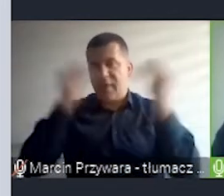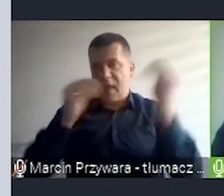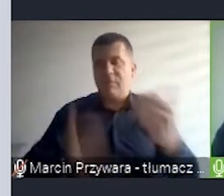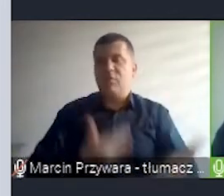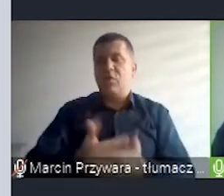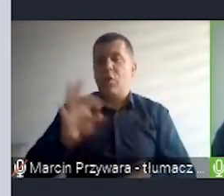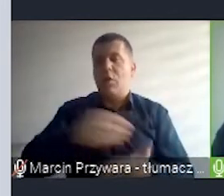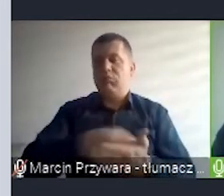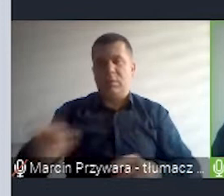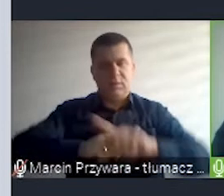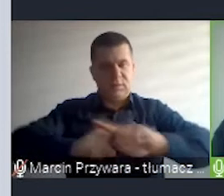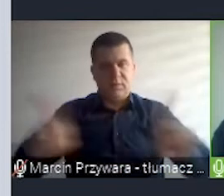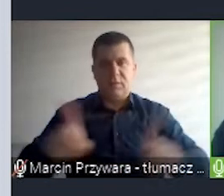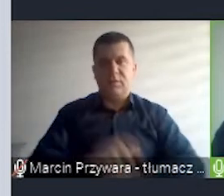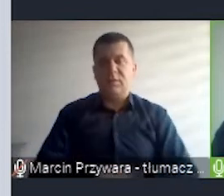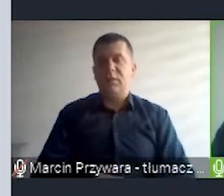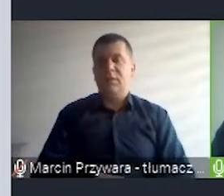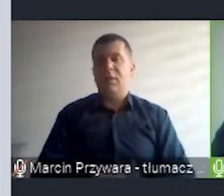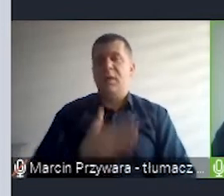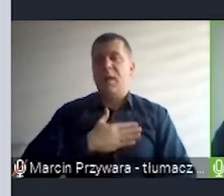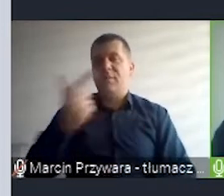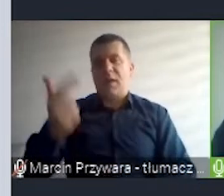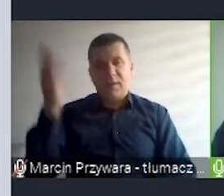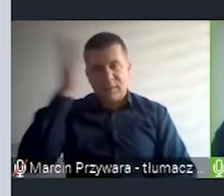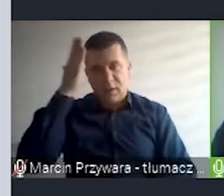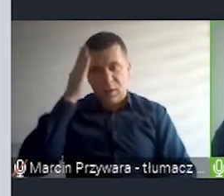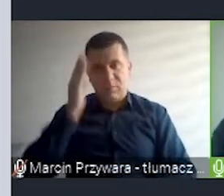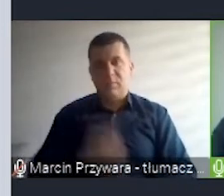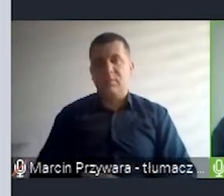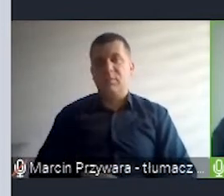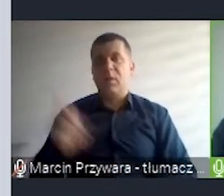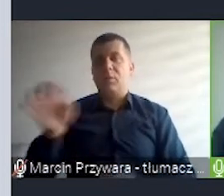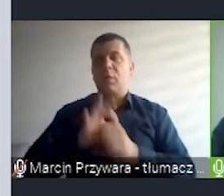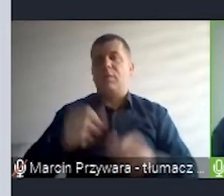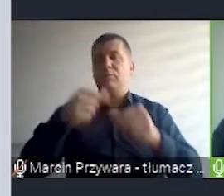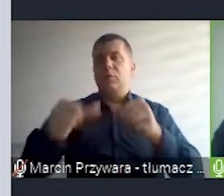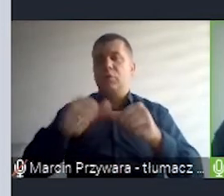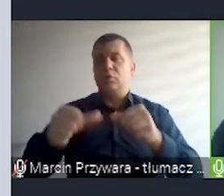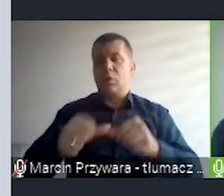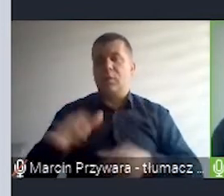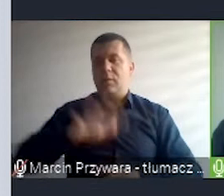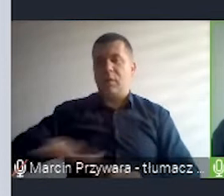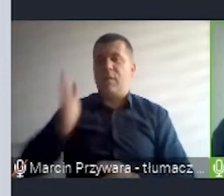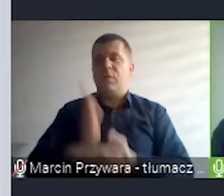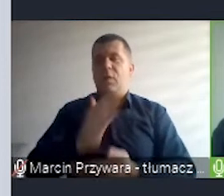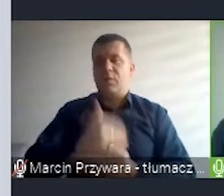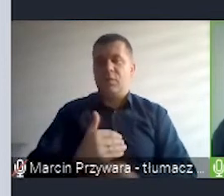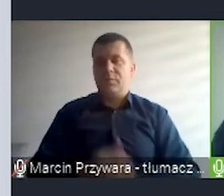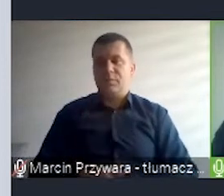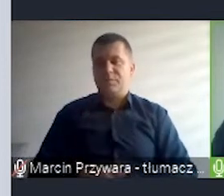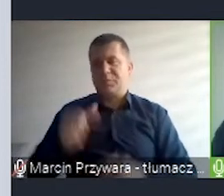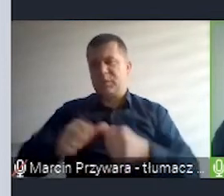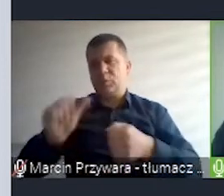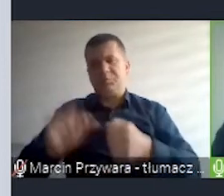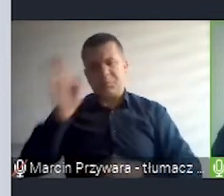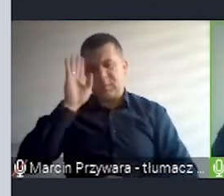wnioskach o płatność. Mam 2 takie znajome, które prowadzą przedszkole na terenie województwa, czy przedszkole, czy żłobek, to